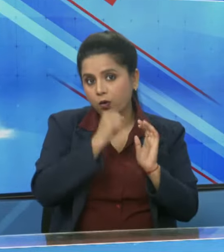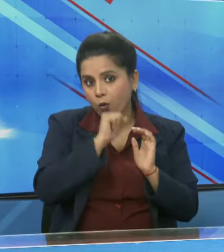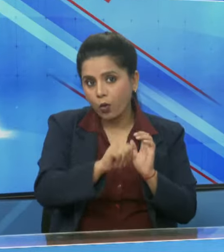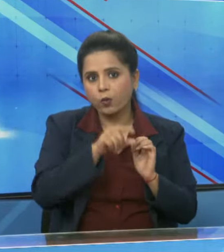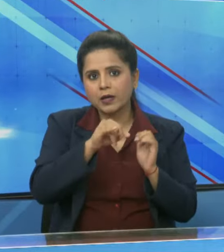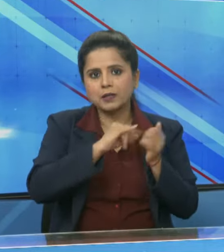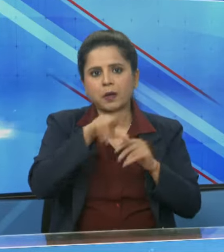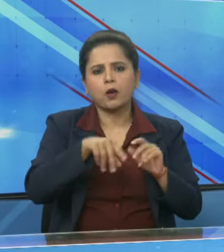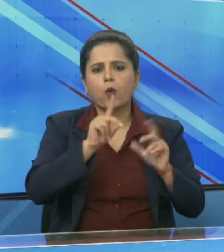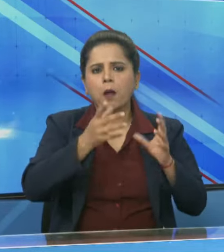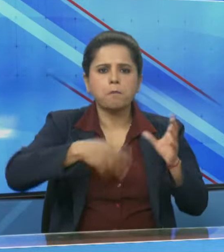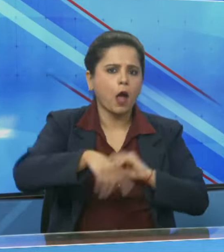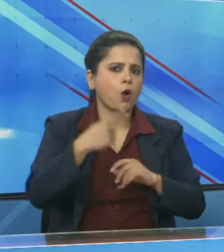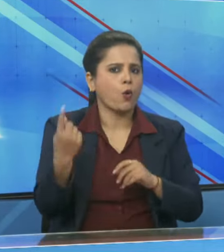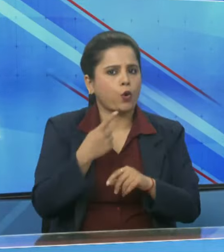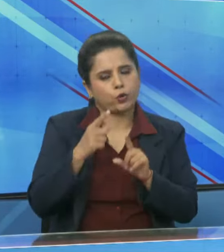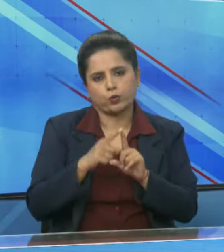एकमात्र गोल किया।